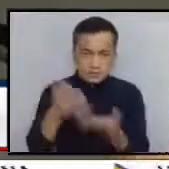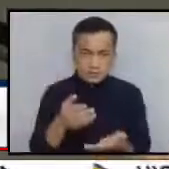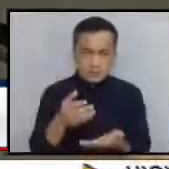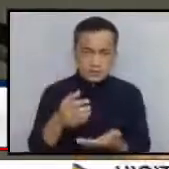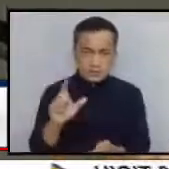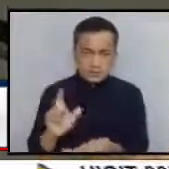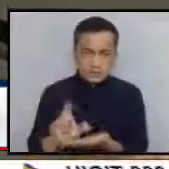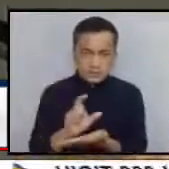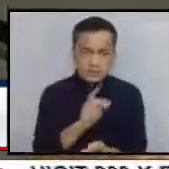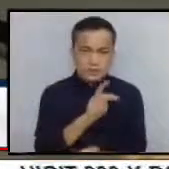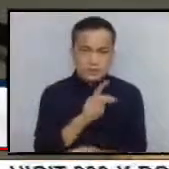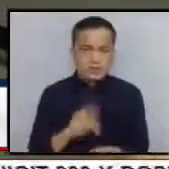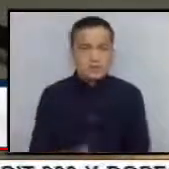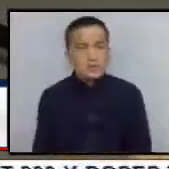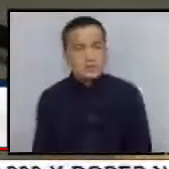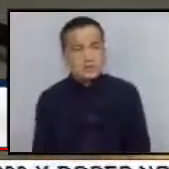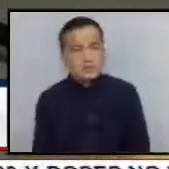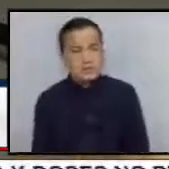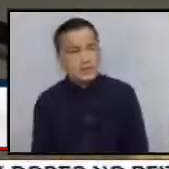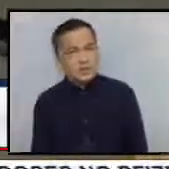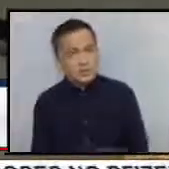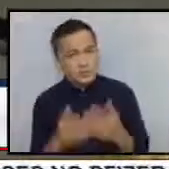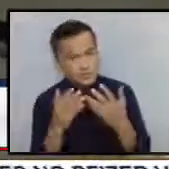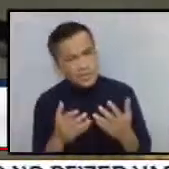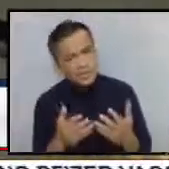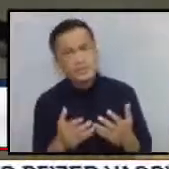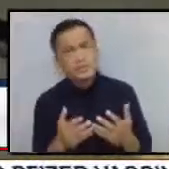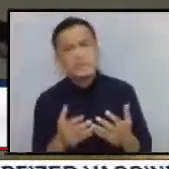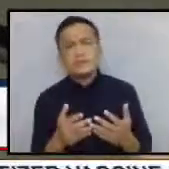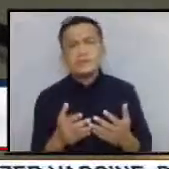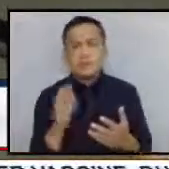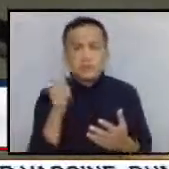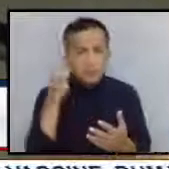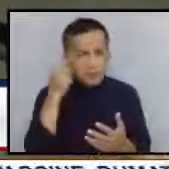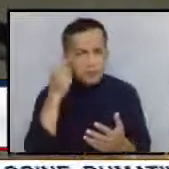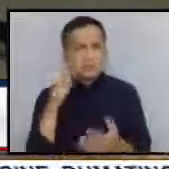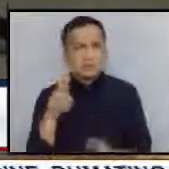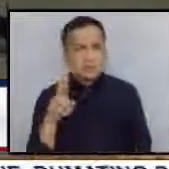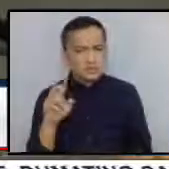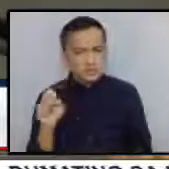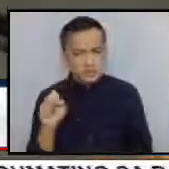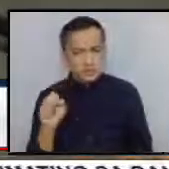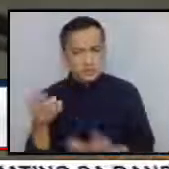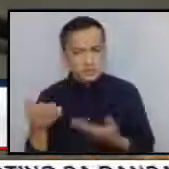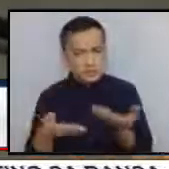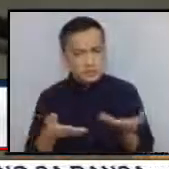to thank the government of the United States for facilitating this